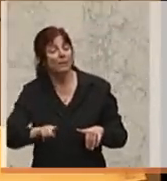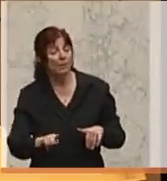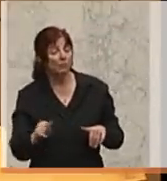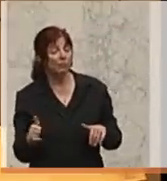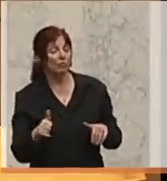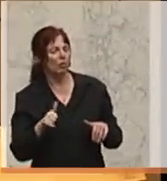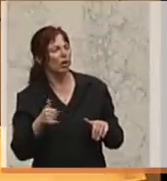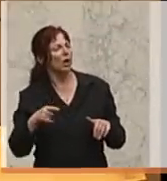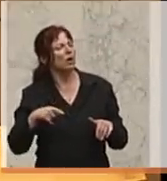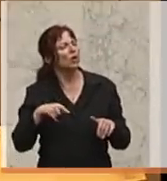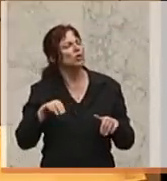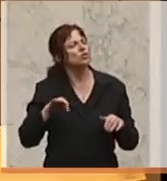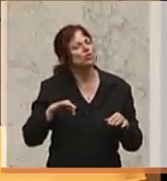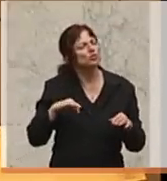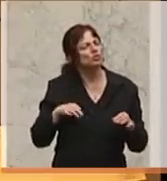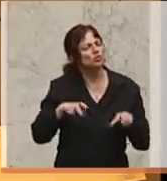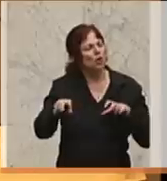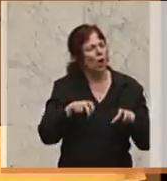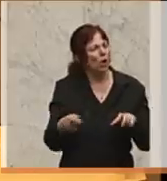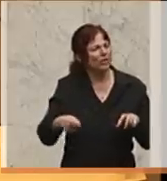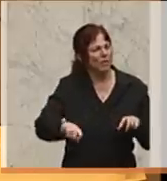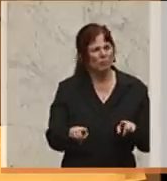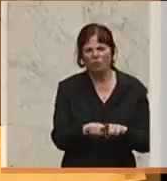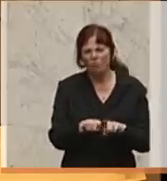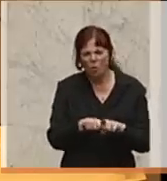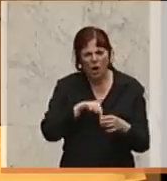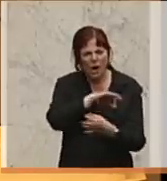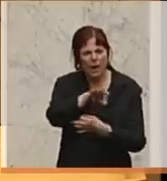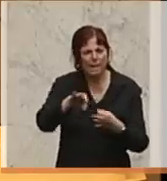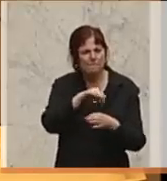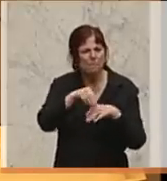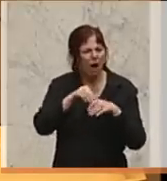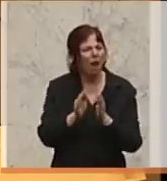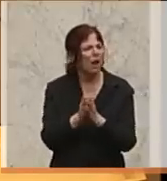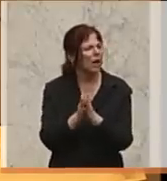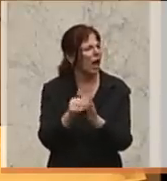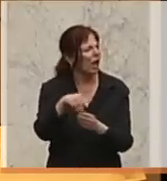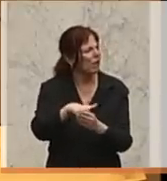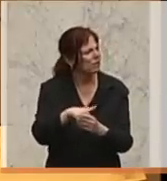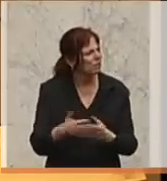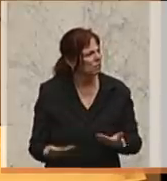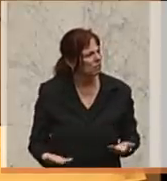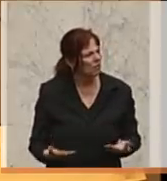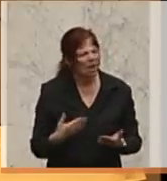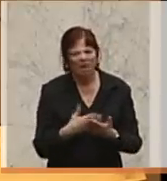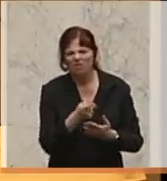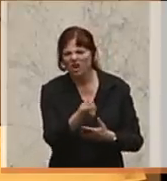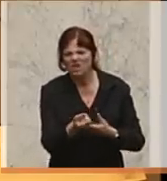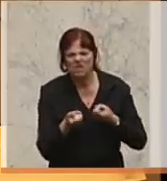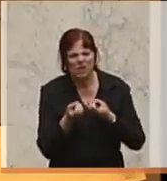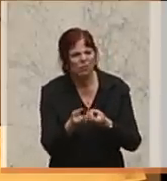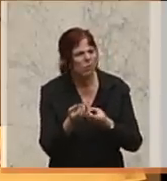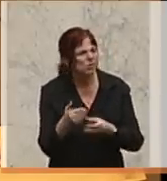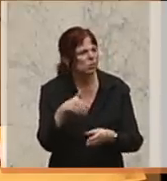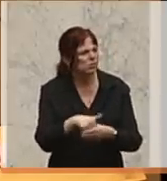Inserat Steuertipps im Ballguide? Was soll das bitte? Was sind das tatsächlich für Ihre Informationsgehalte, die